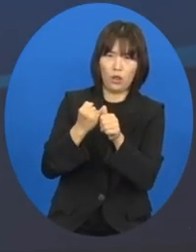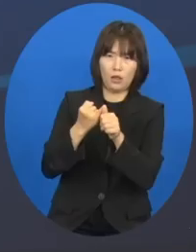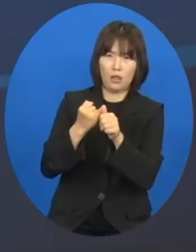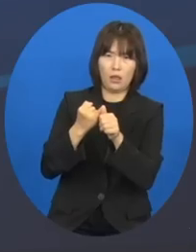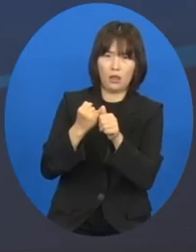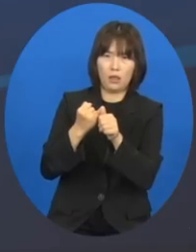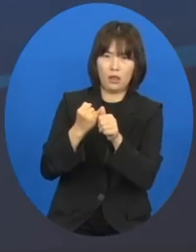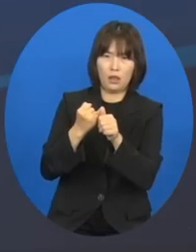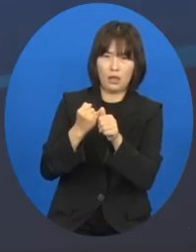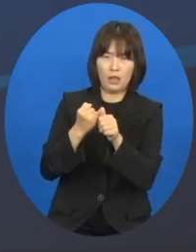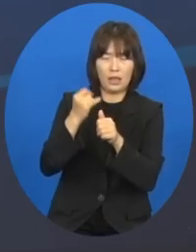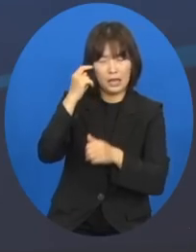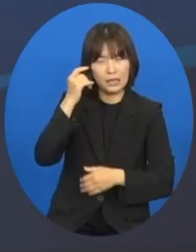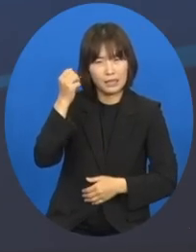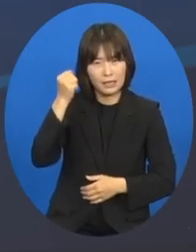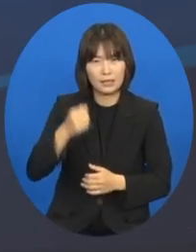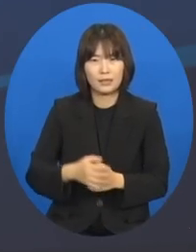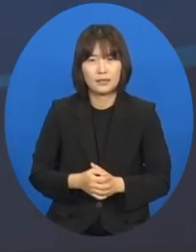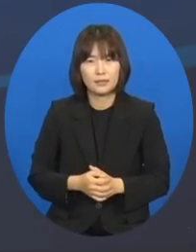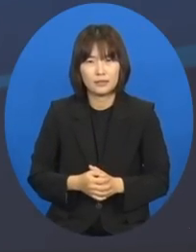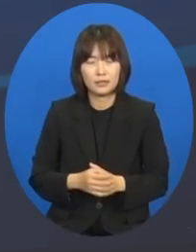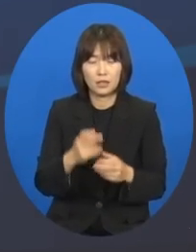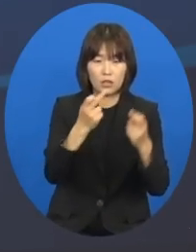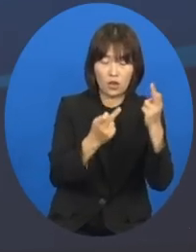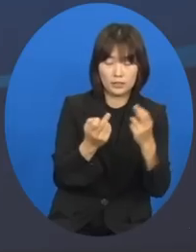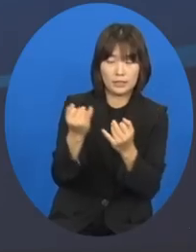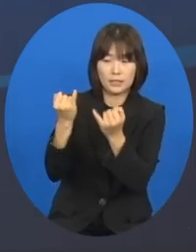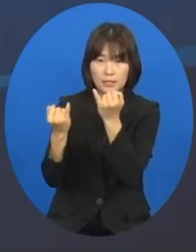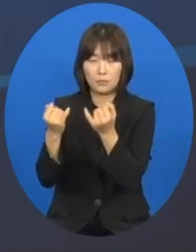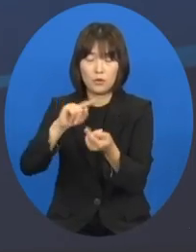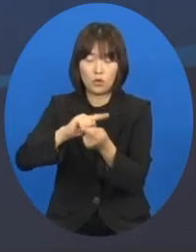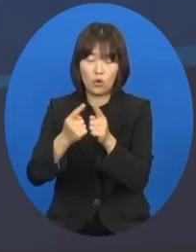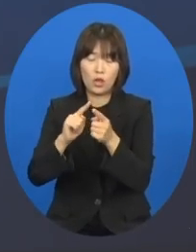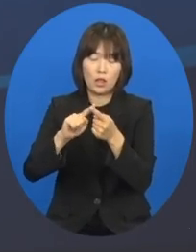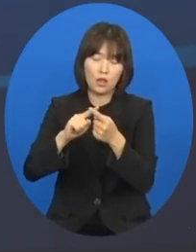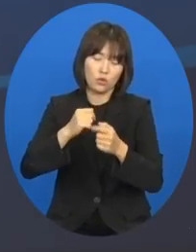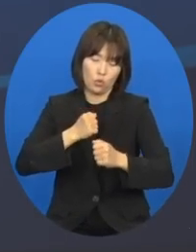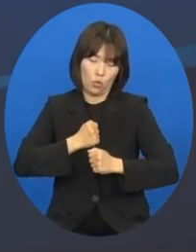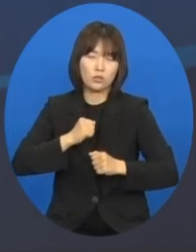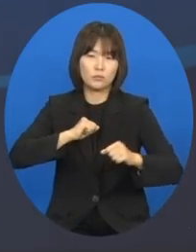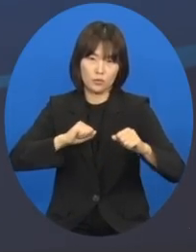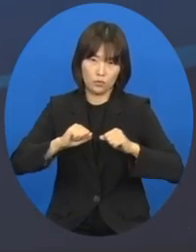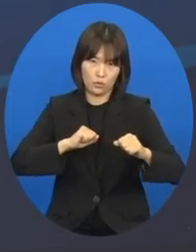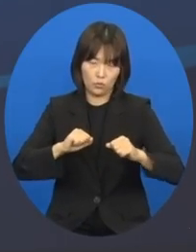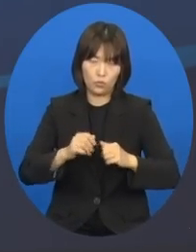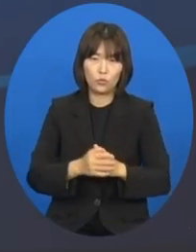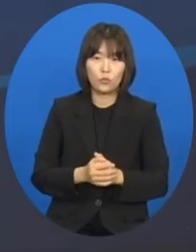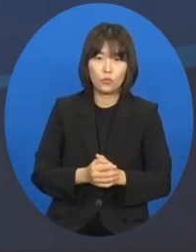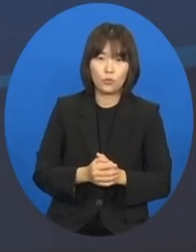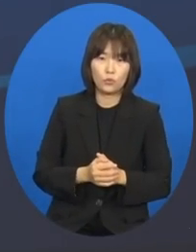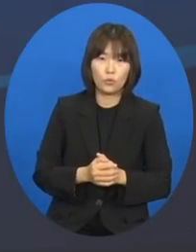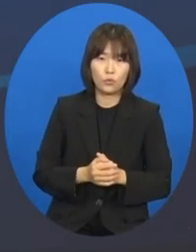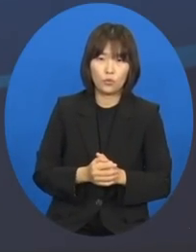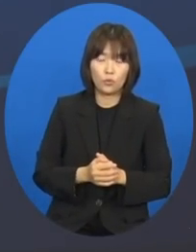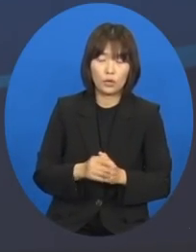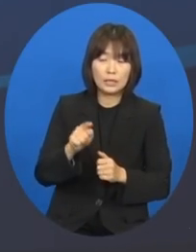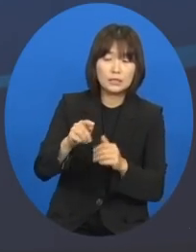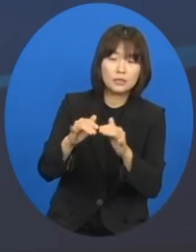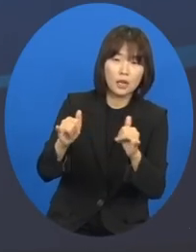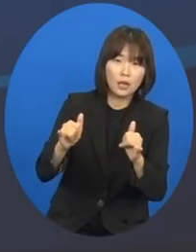형제자매들이 서로에 대해서 조심스럽게 행동하기 시작했고 내가이 사람하고 그냥 썸을 타는게